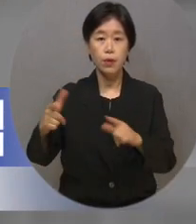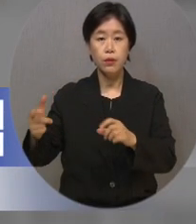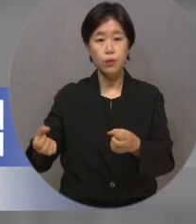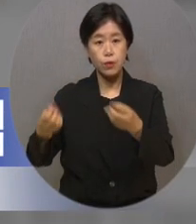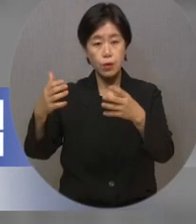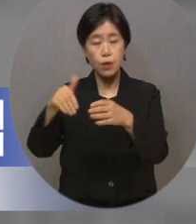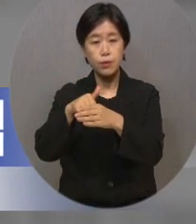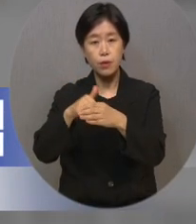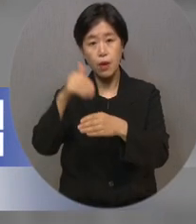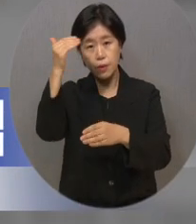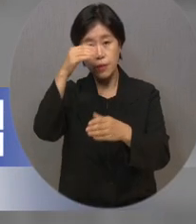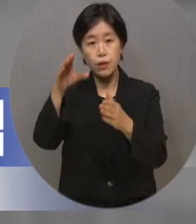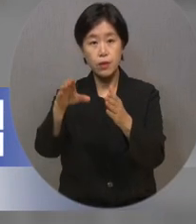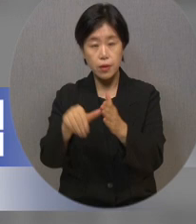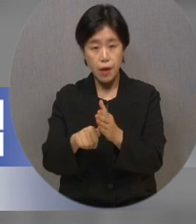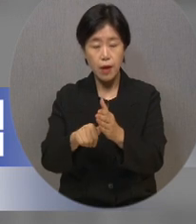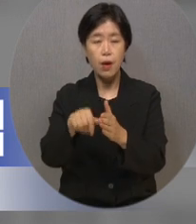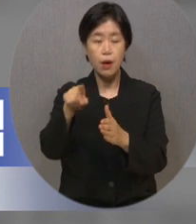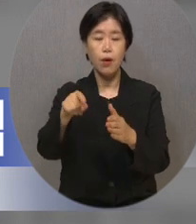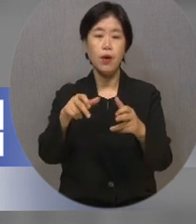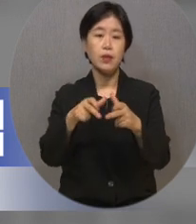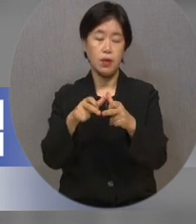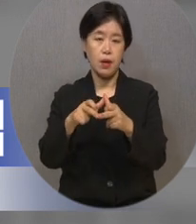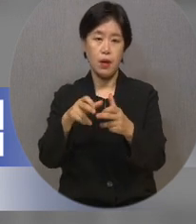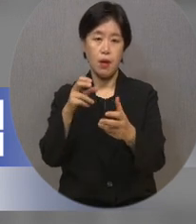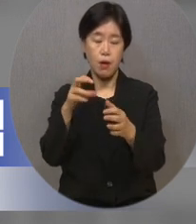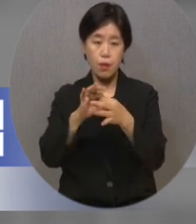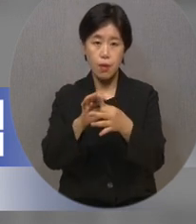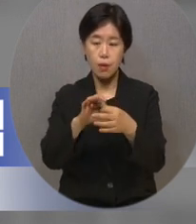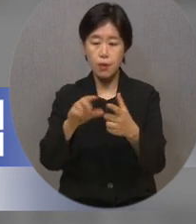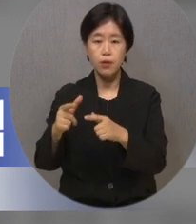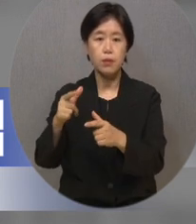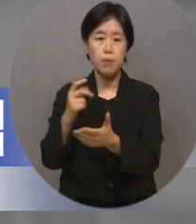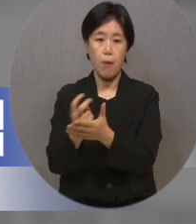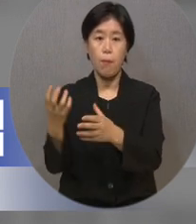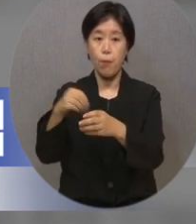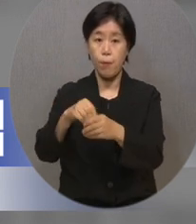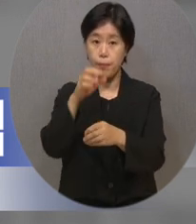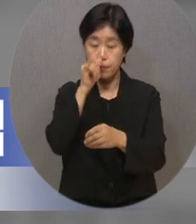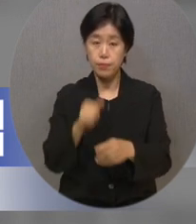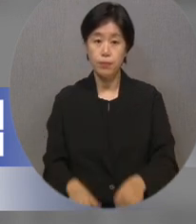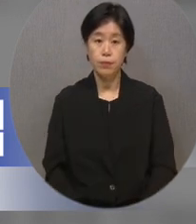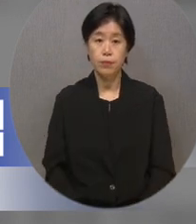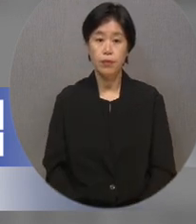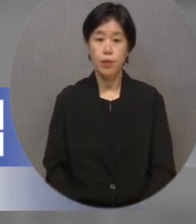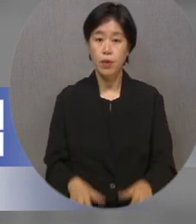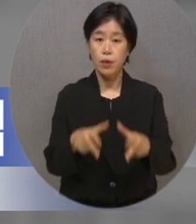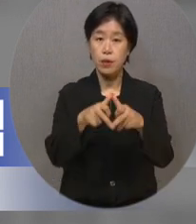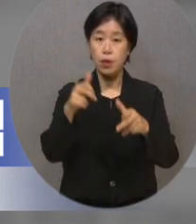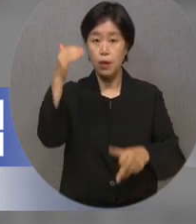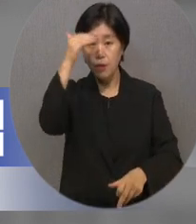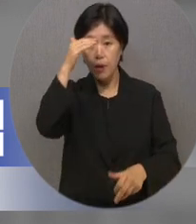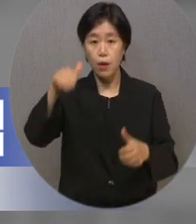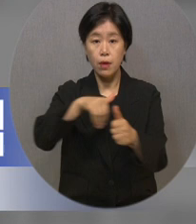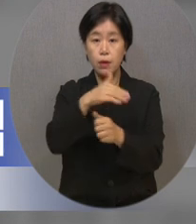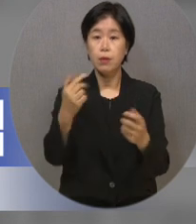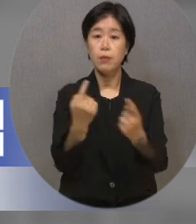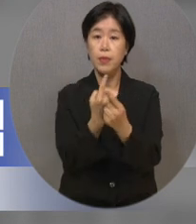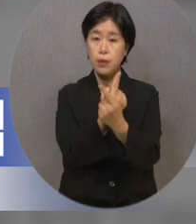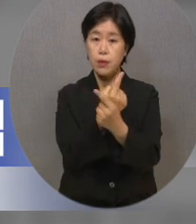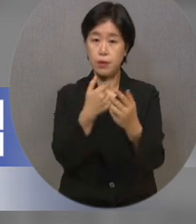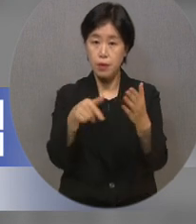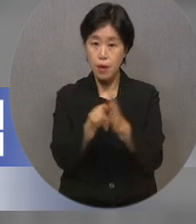문화공연시 해당 규정을 허가 조건에 포함했는데요 한편 공단은 장애인 관람 환경 개선을